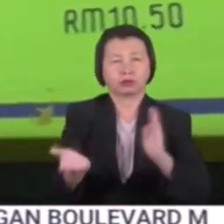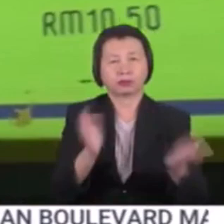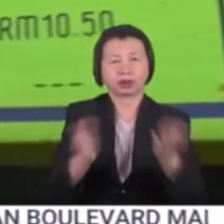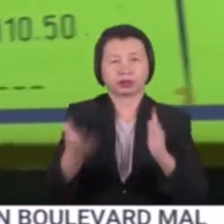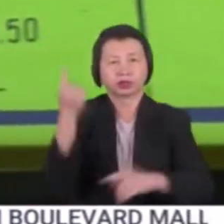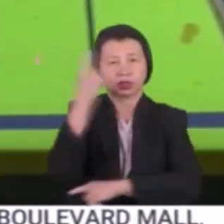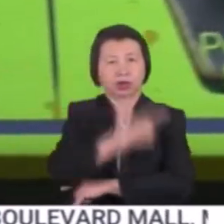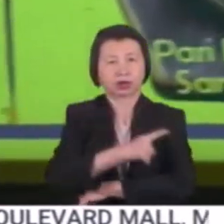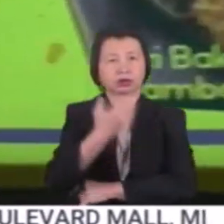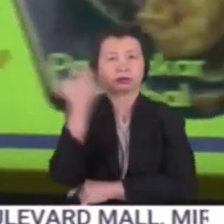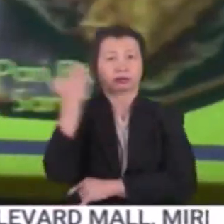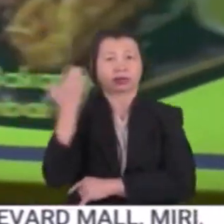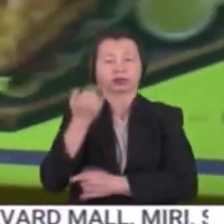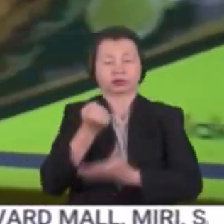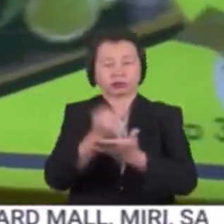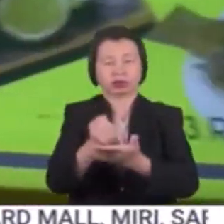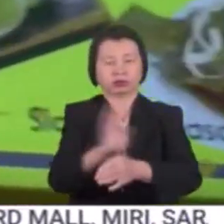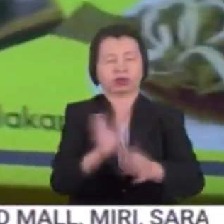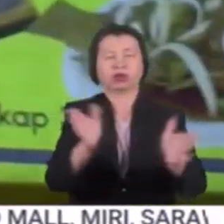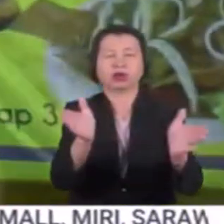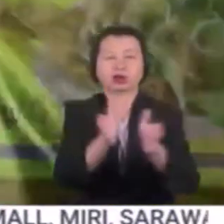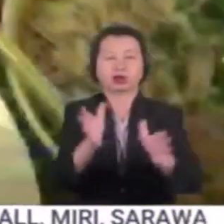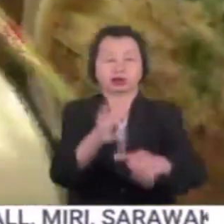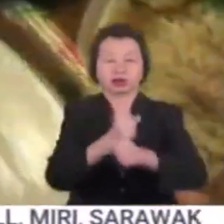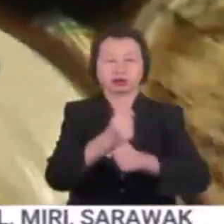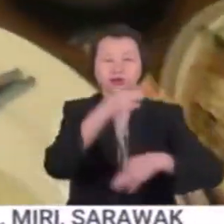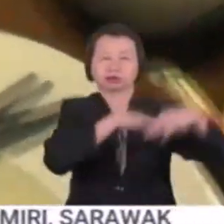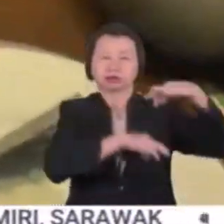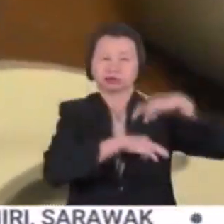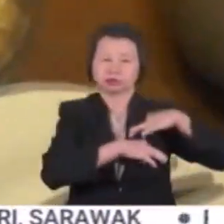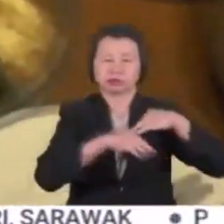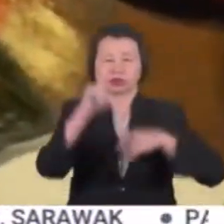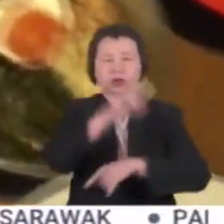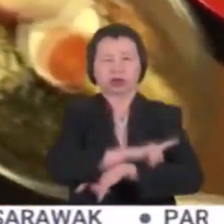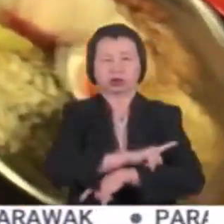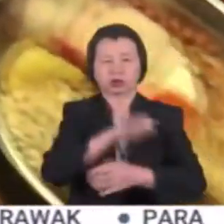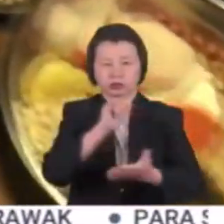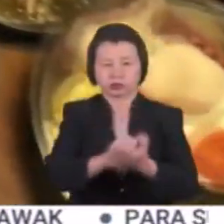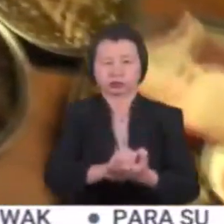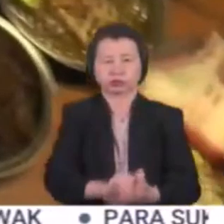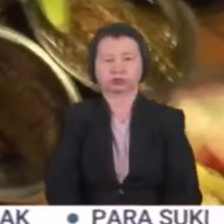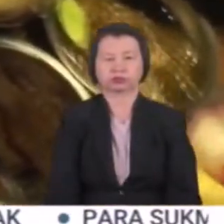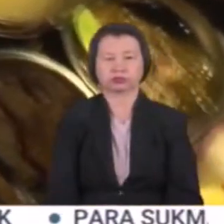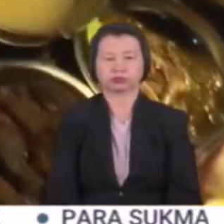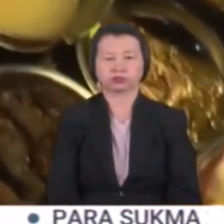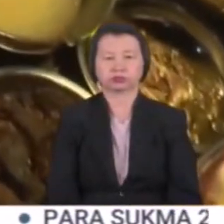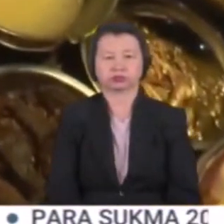hari biasa, sekaligus membantu peniaga kecil menjana lebih pendapatan pada hari berkenaan.